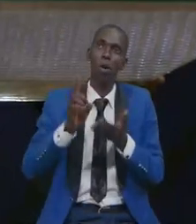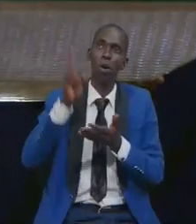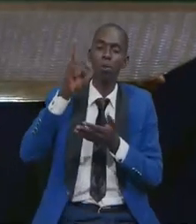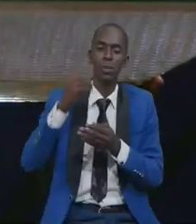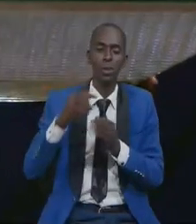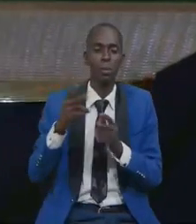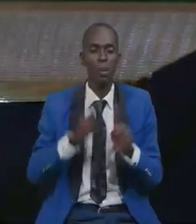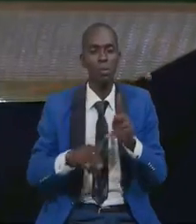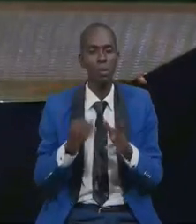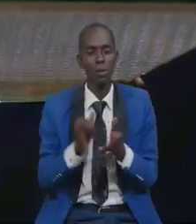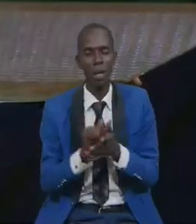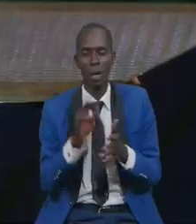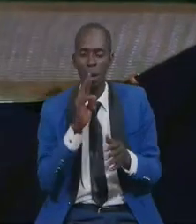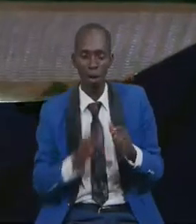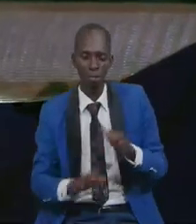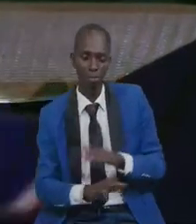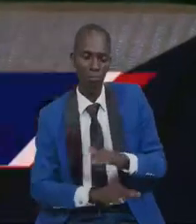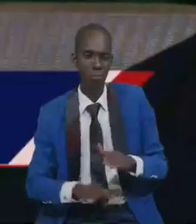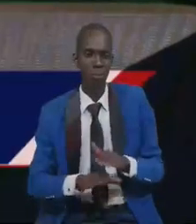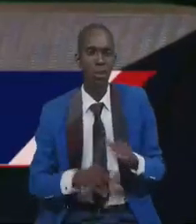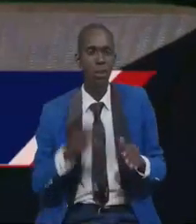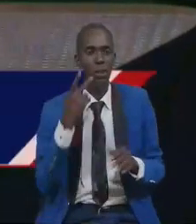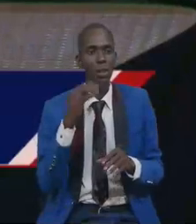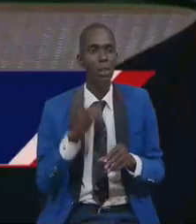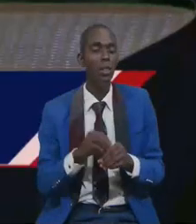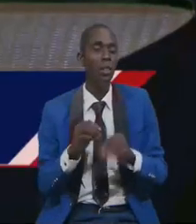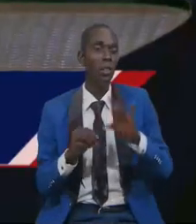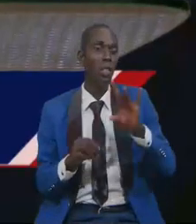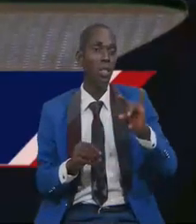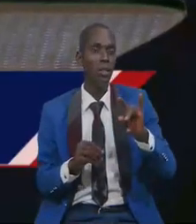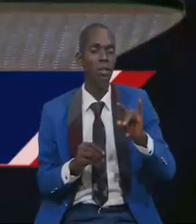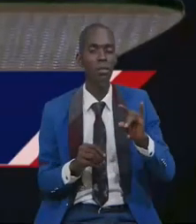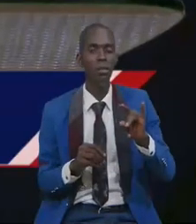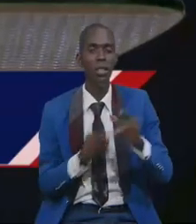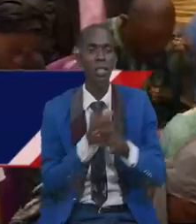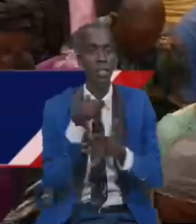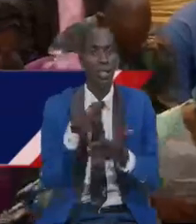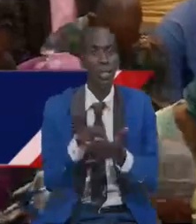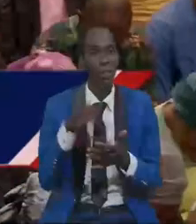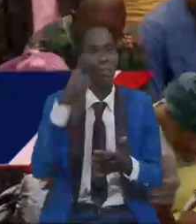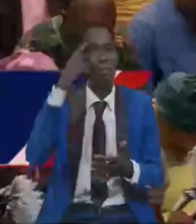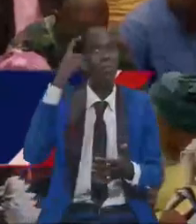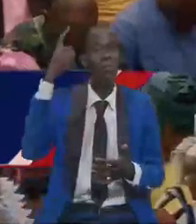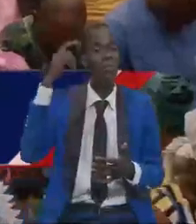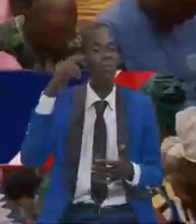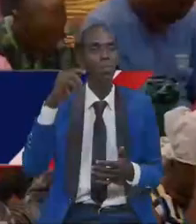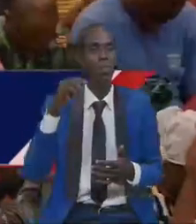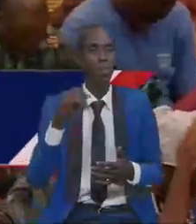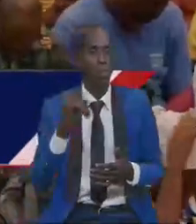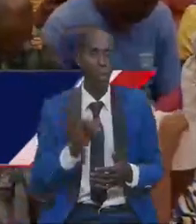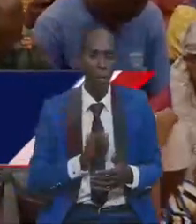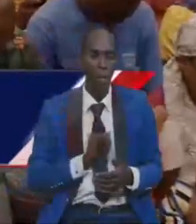des hommes. Le verset 18, il dit, voilà le songe que j'ai eu, moi,